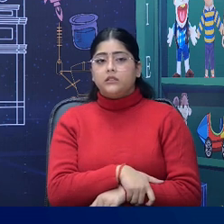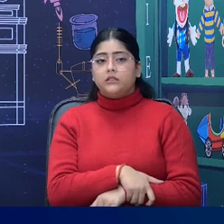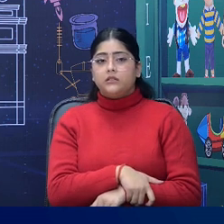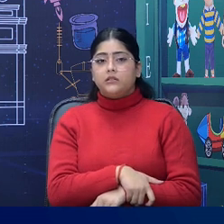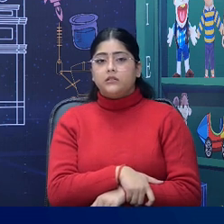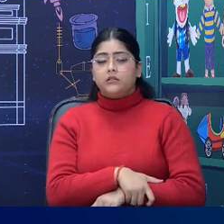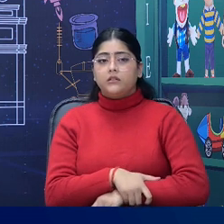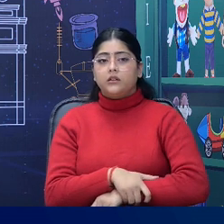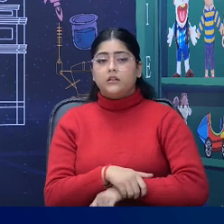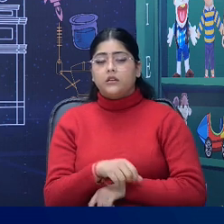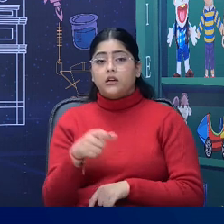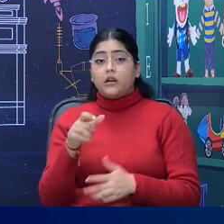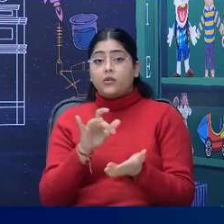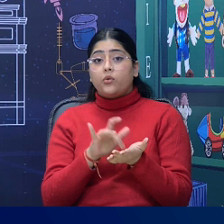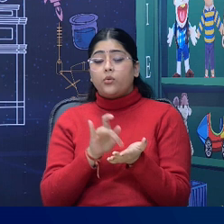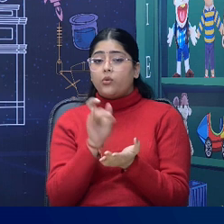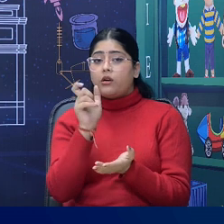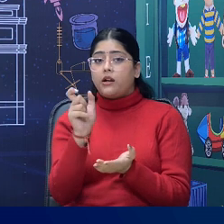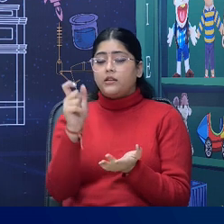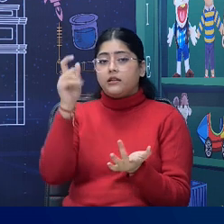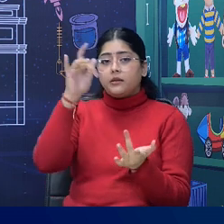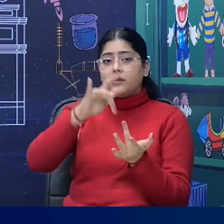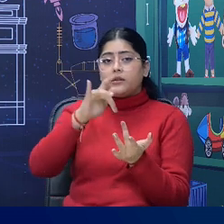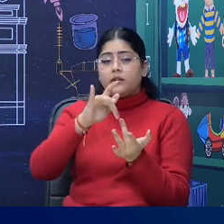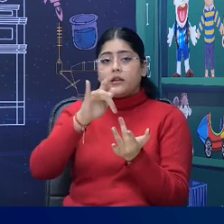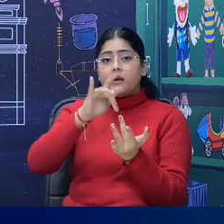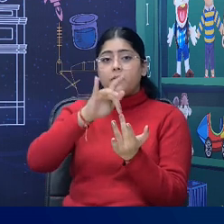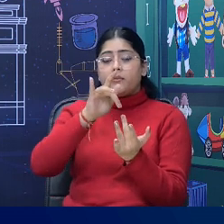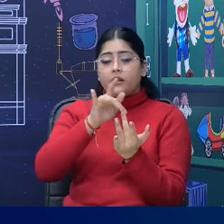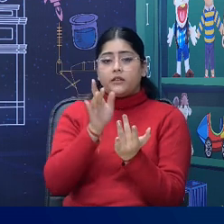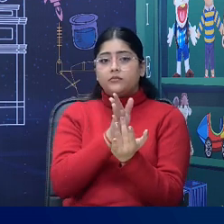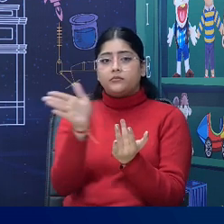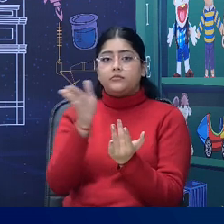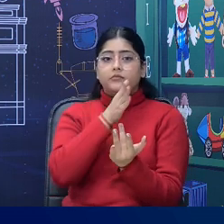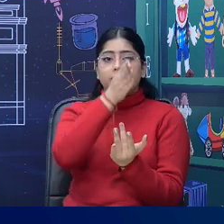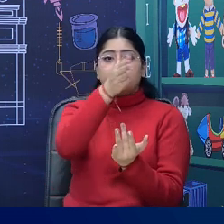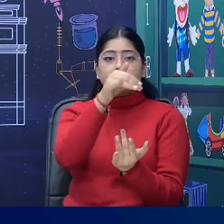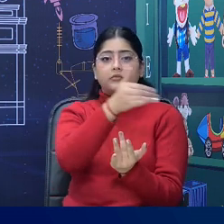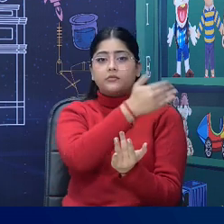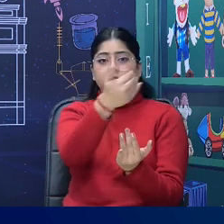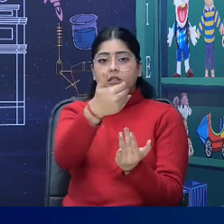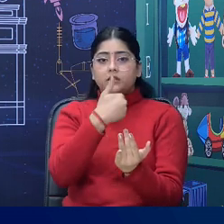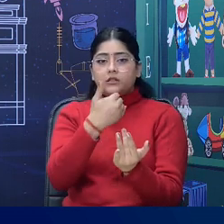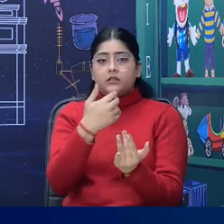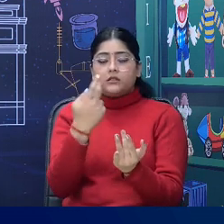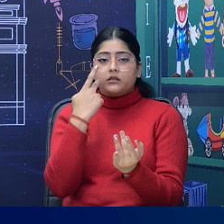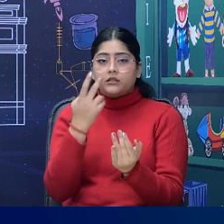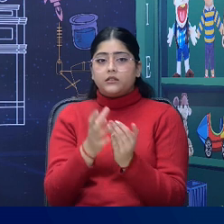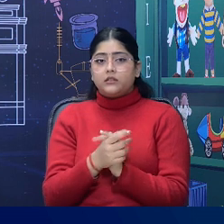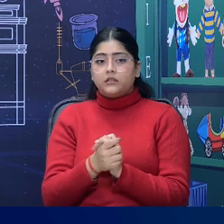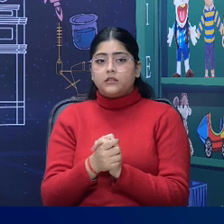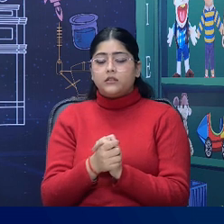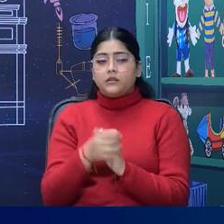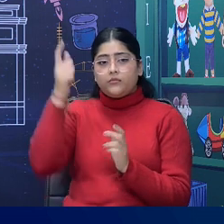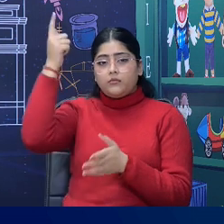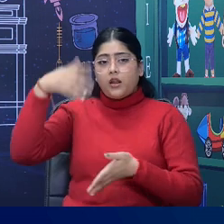वर्ड चौराहा हमने पढ़ा था चौराहा हां जहां पे चार रास्ते आकर मिलते हैं बिल्कुल ठीक कहा आपने जी लह लुहान लह लुहान